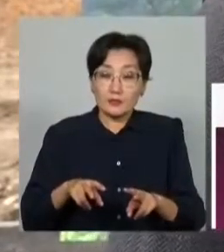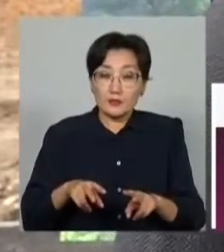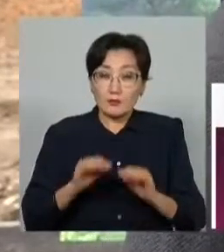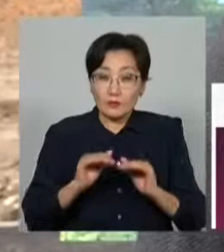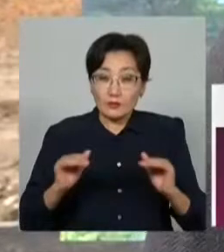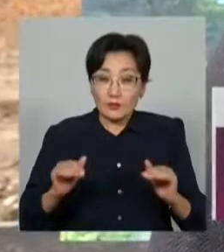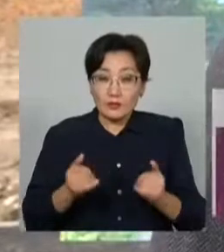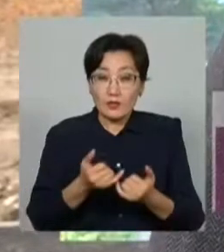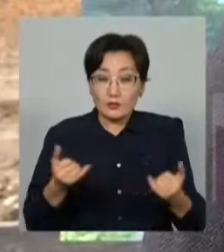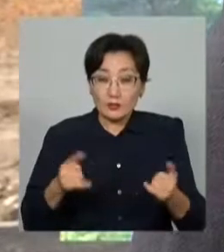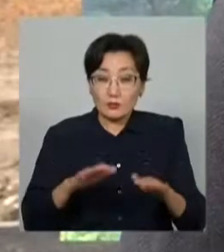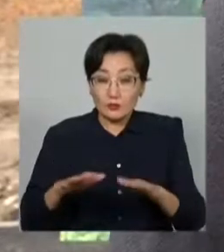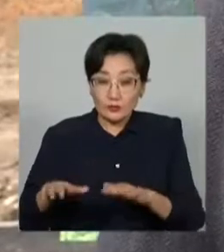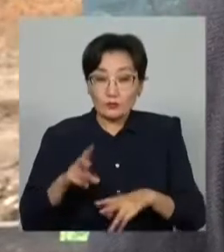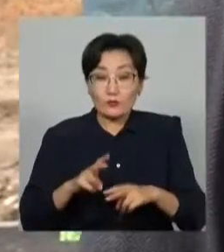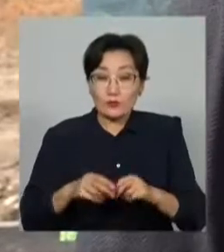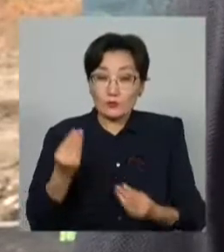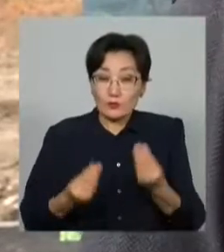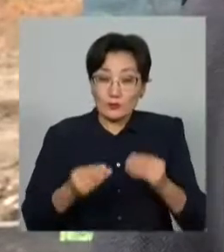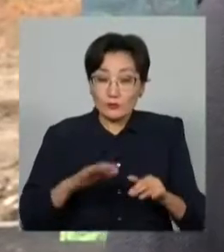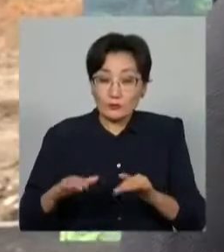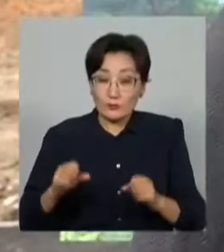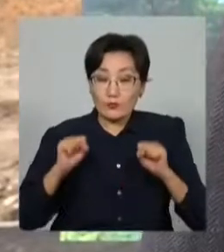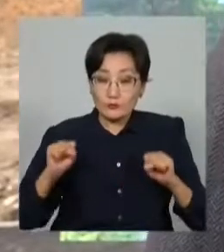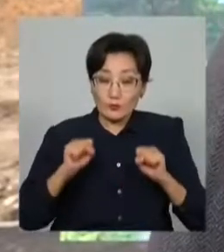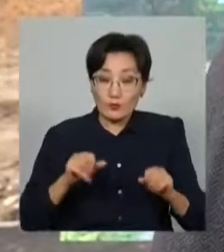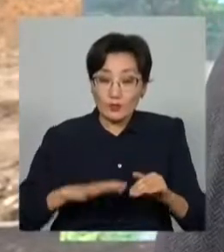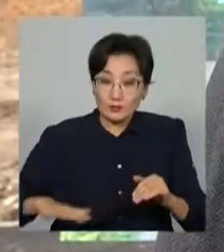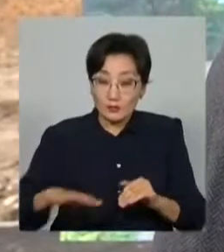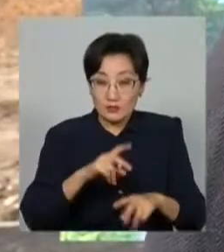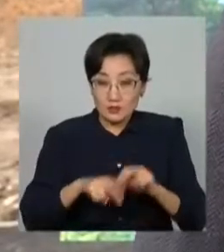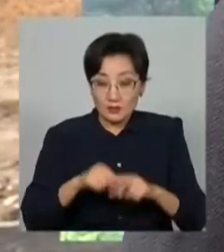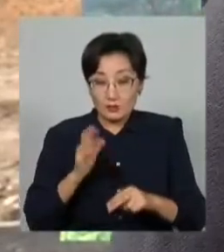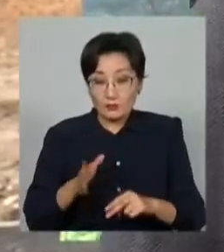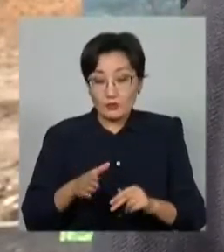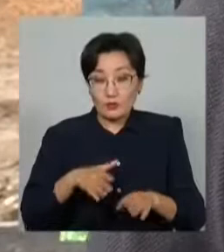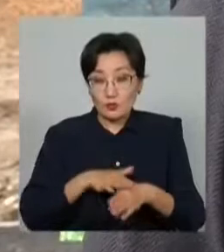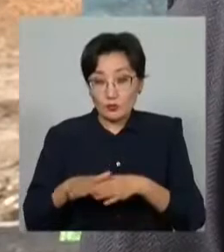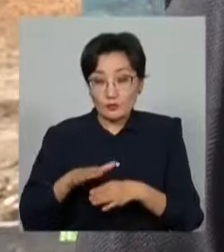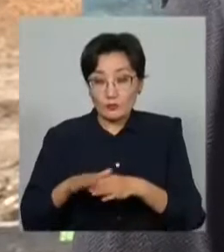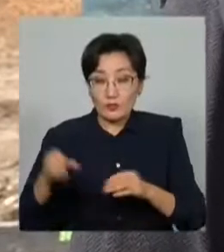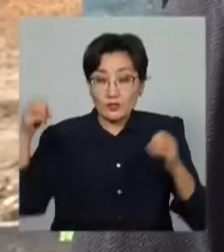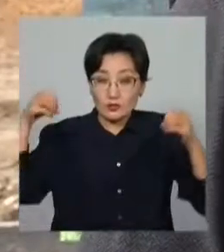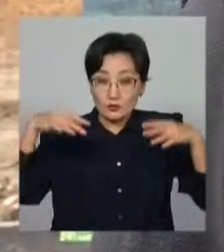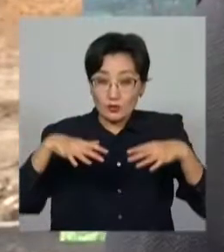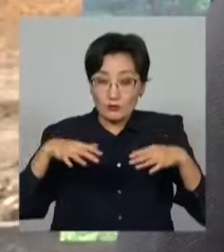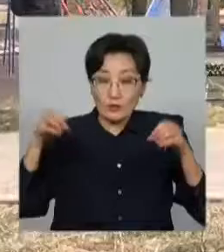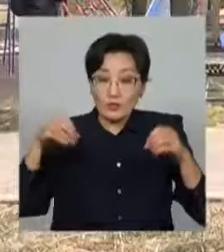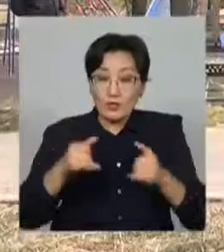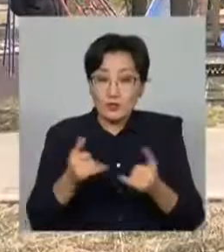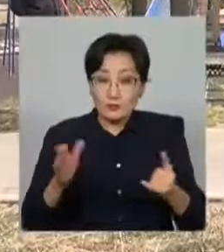балаларға арналған орындар салынады, спортқа арналған орындар салынады, толықтай жарық жүйесімен